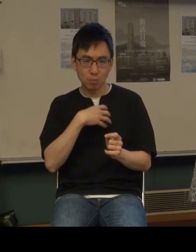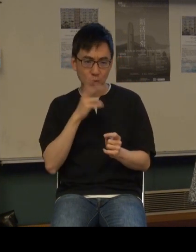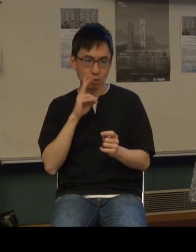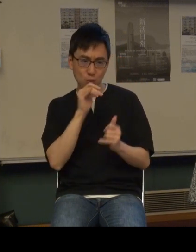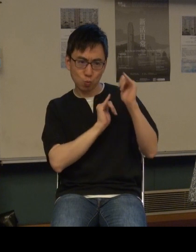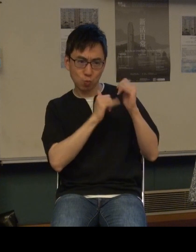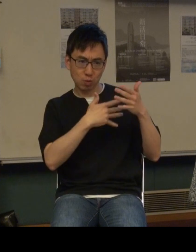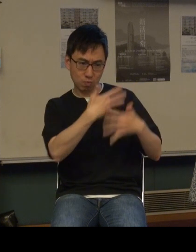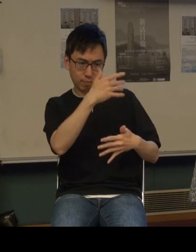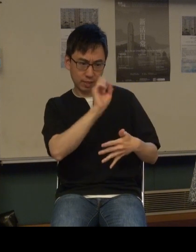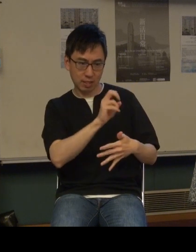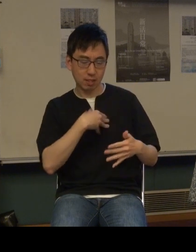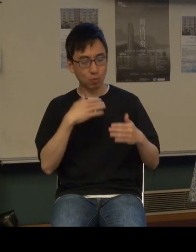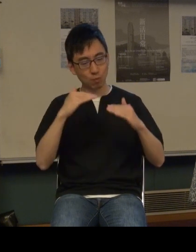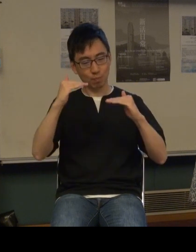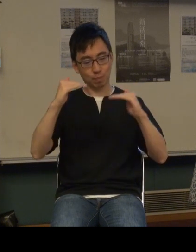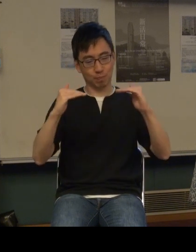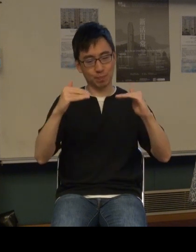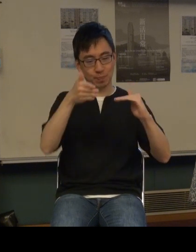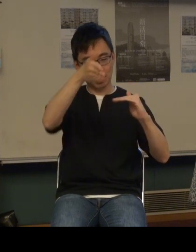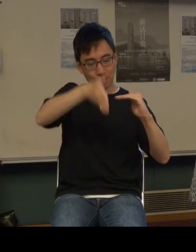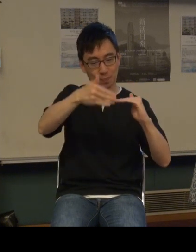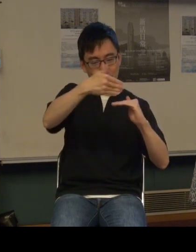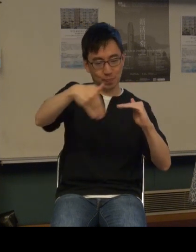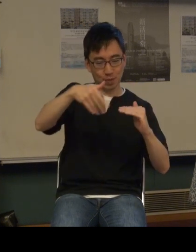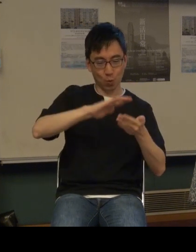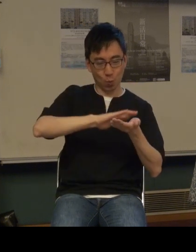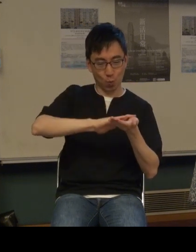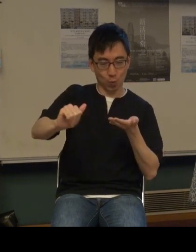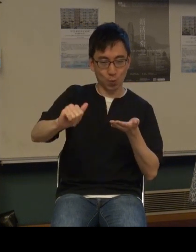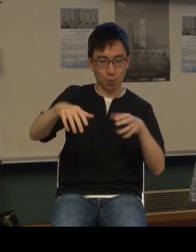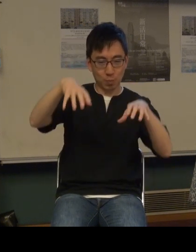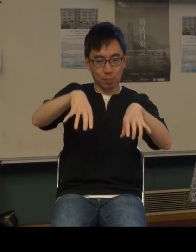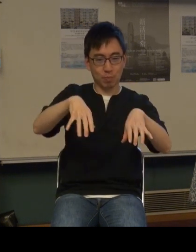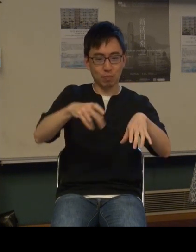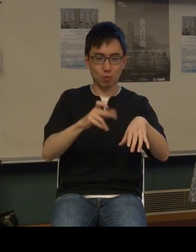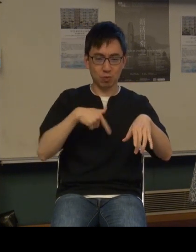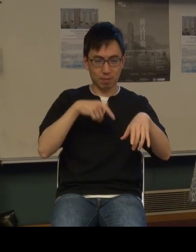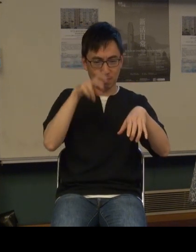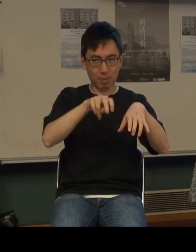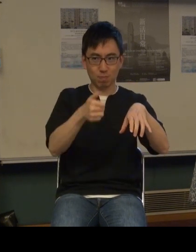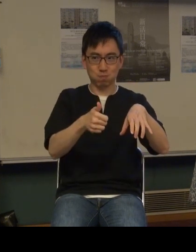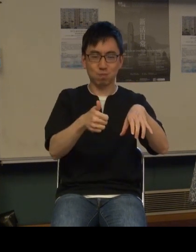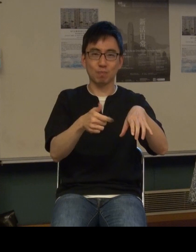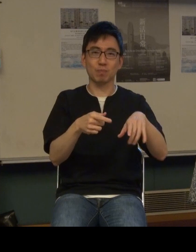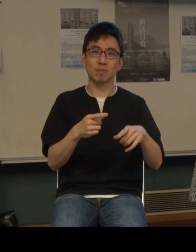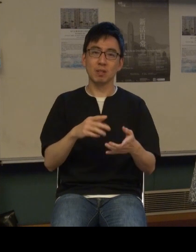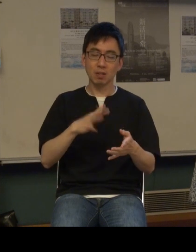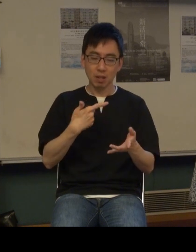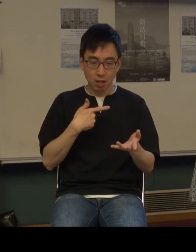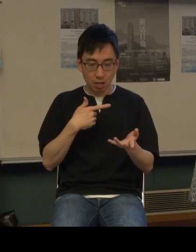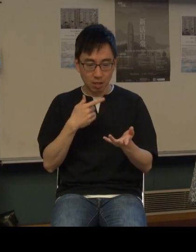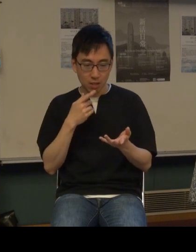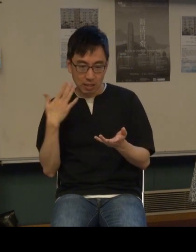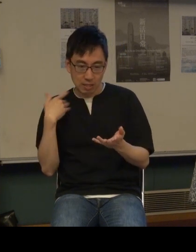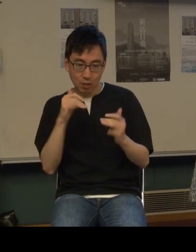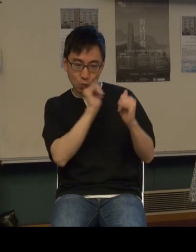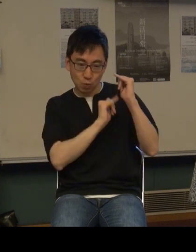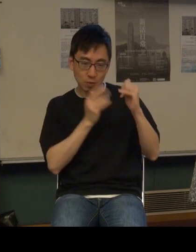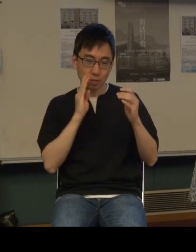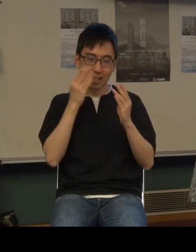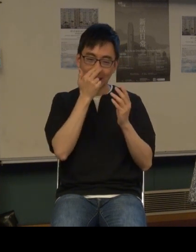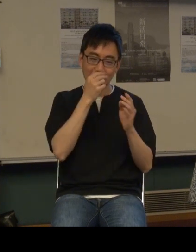物，仍然係好對稱，中心係好清楚嘅。但是咧，佢就冇曬一啲古典建築物嗰啲